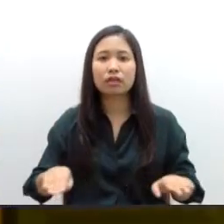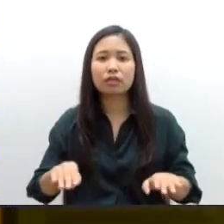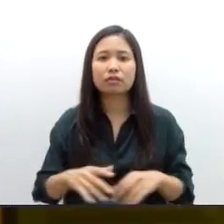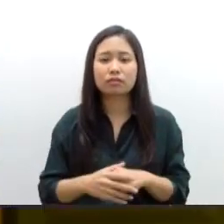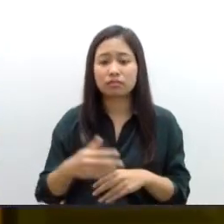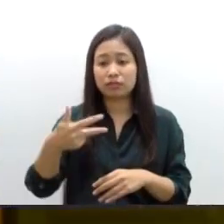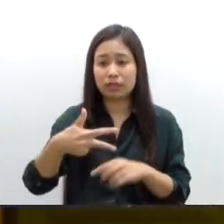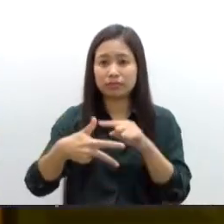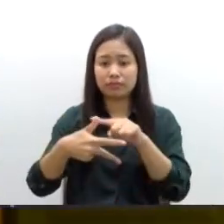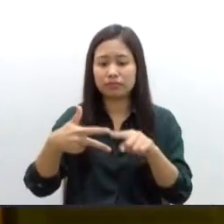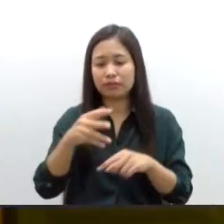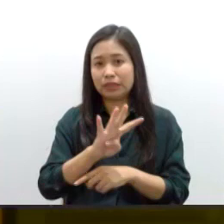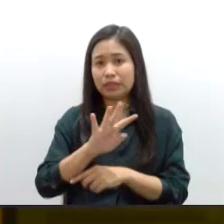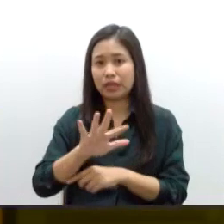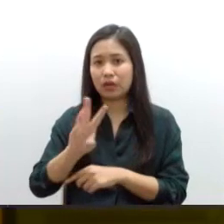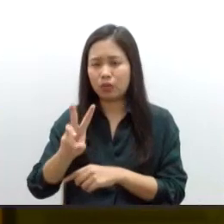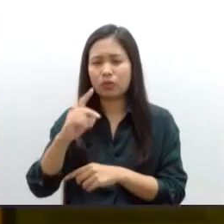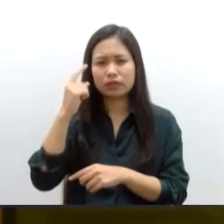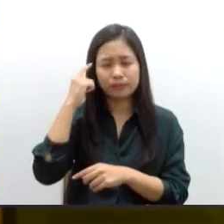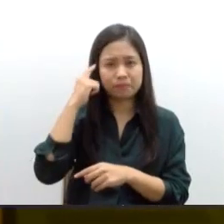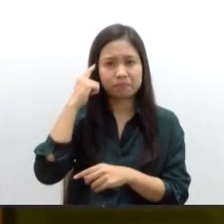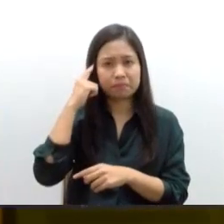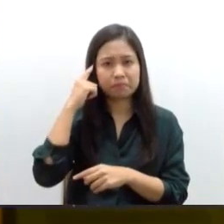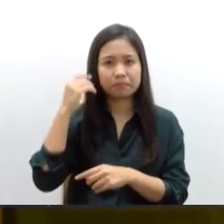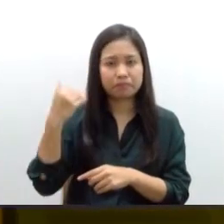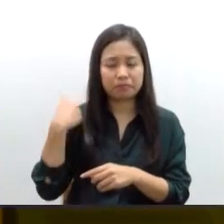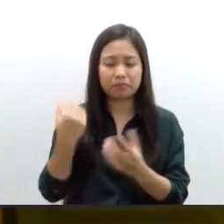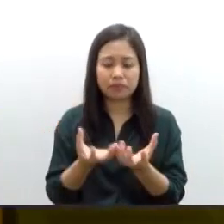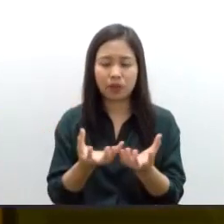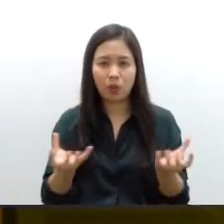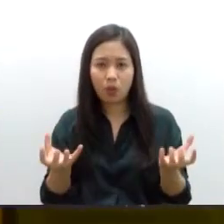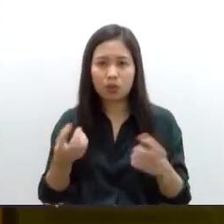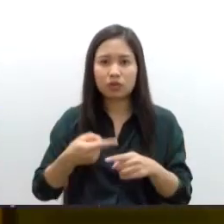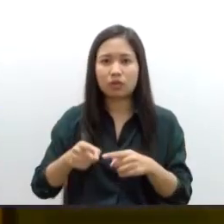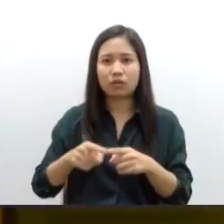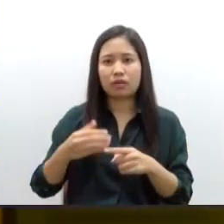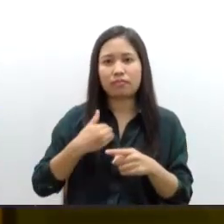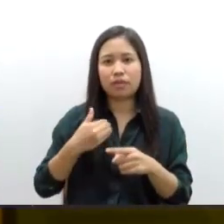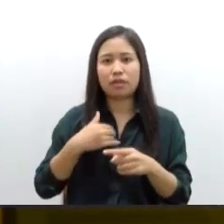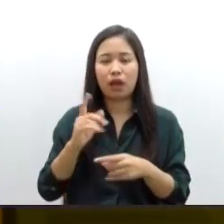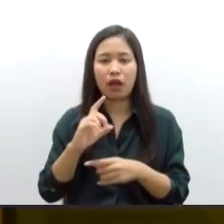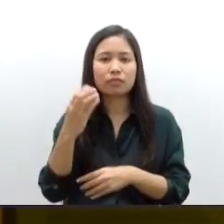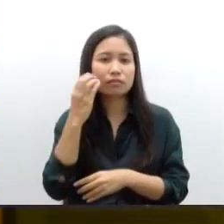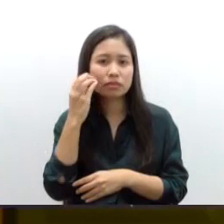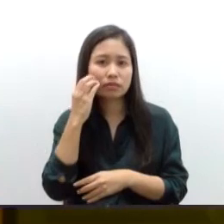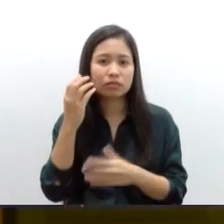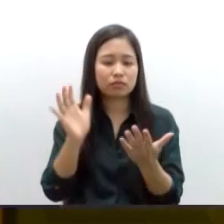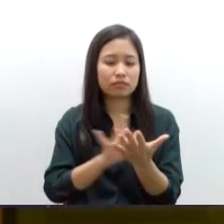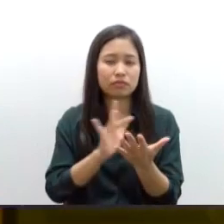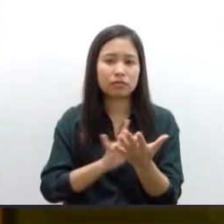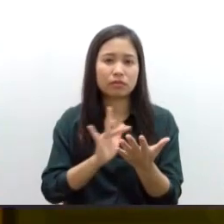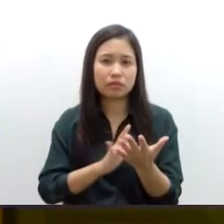3ชั้นนี้น่าจะพอมีอุปกรณ์ไม่ว่าจะเป็นสมาร์ทโฟนแท็บเล็ตหรือว่าแ